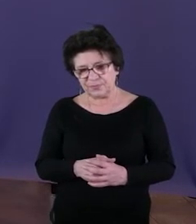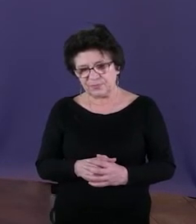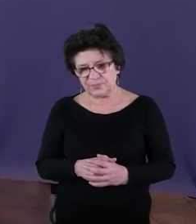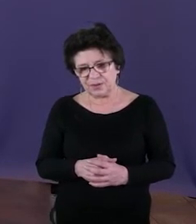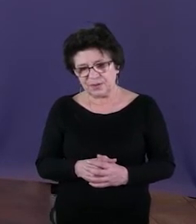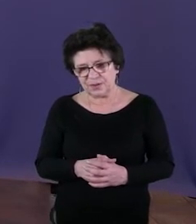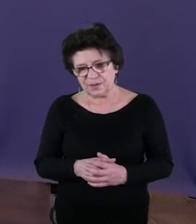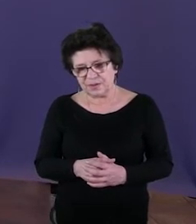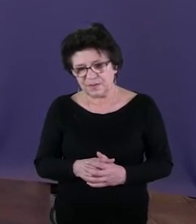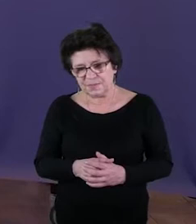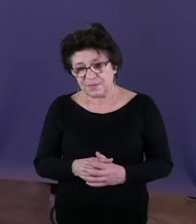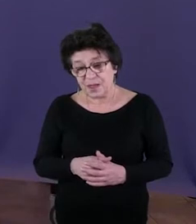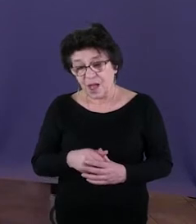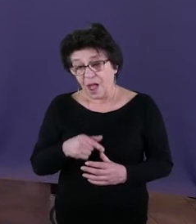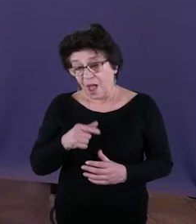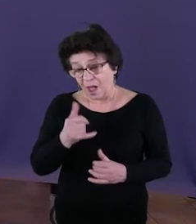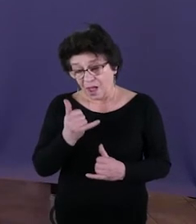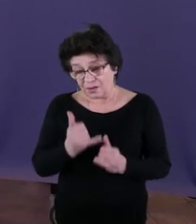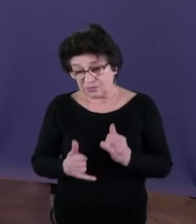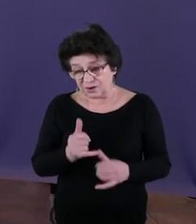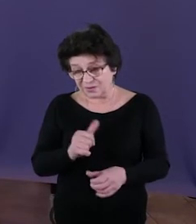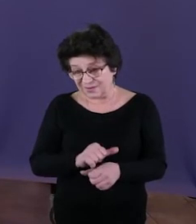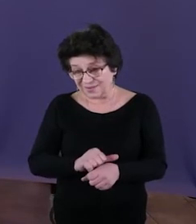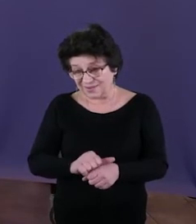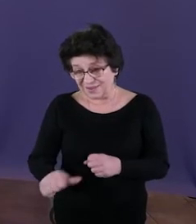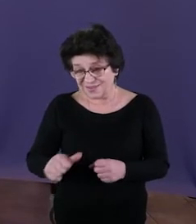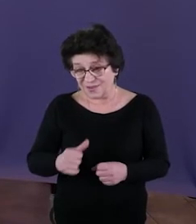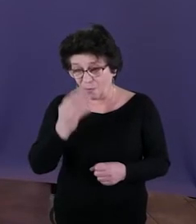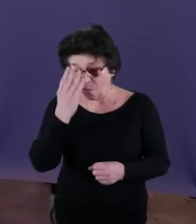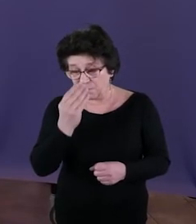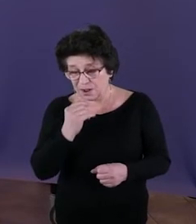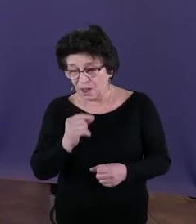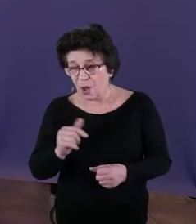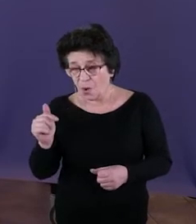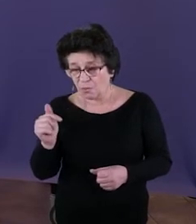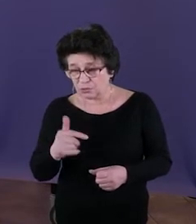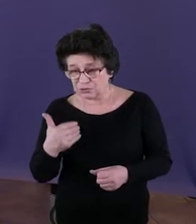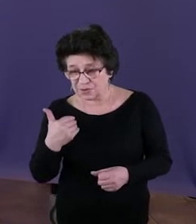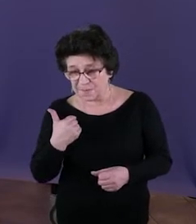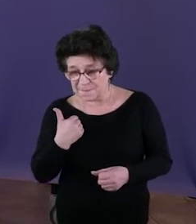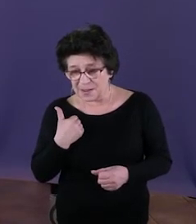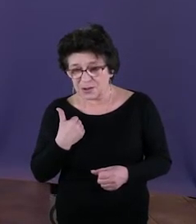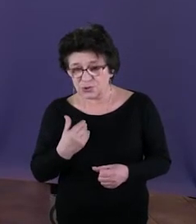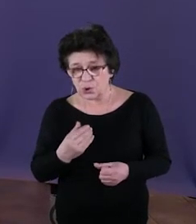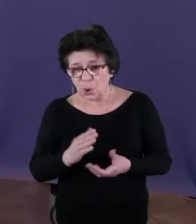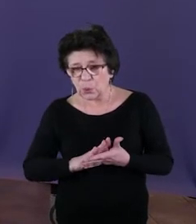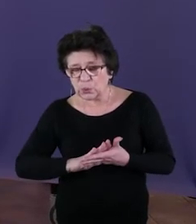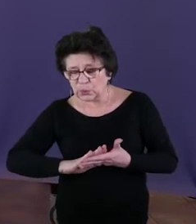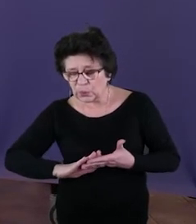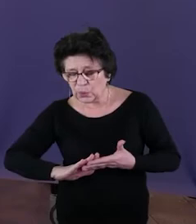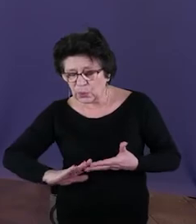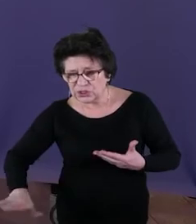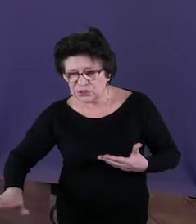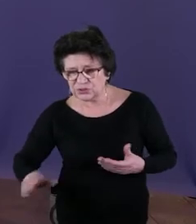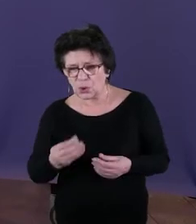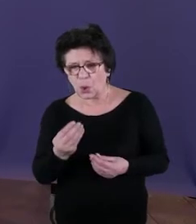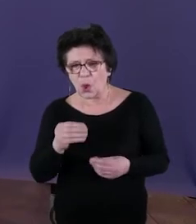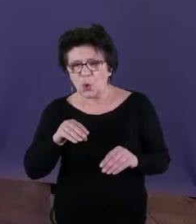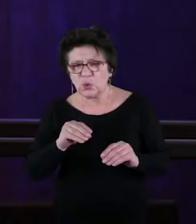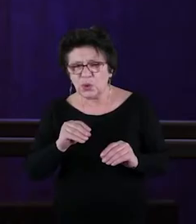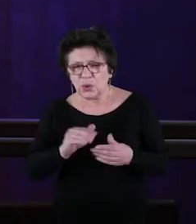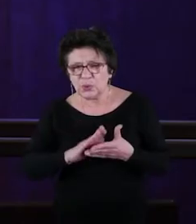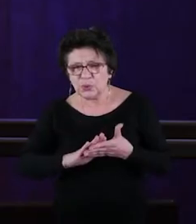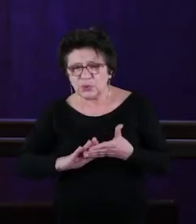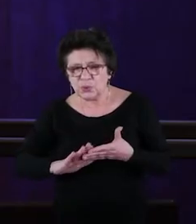być w bardzo suchych miejscach z pomiarem wilgotności a tutaj zrobiono tyle ile można było zrobić